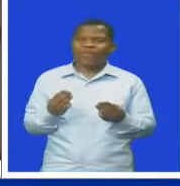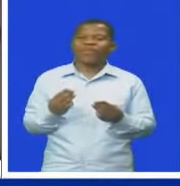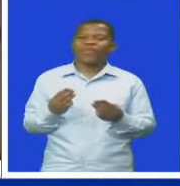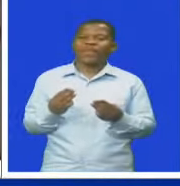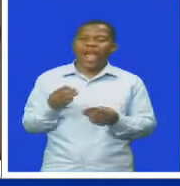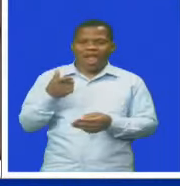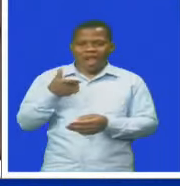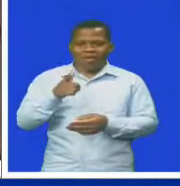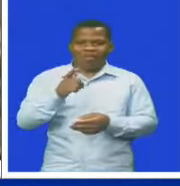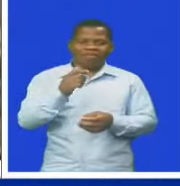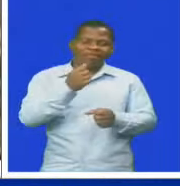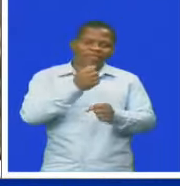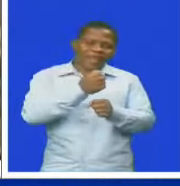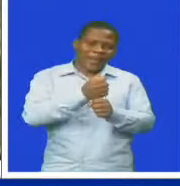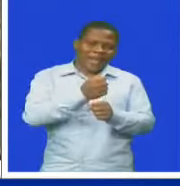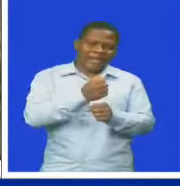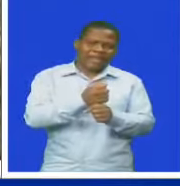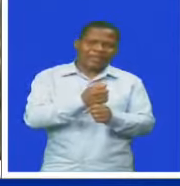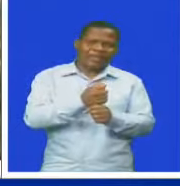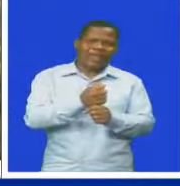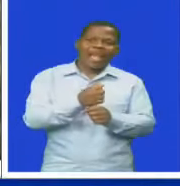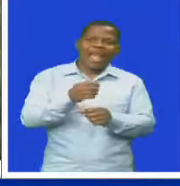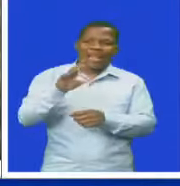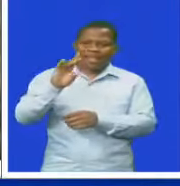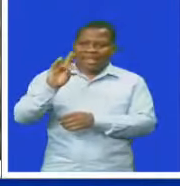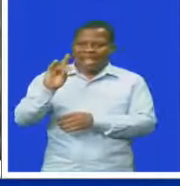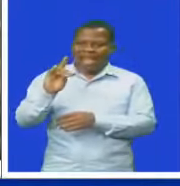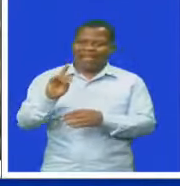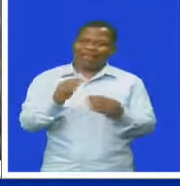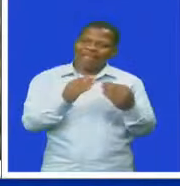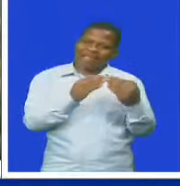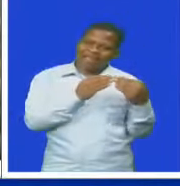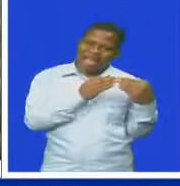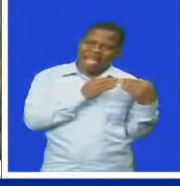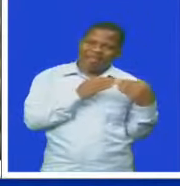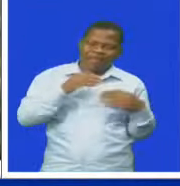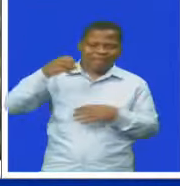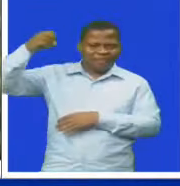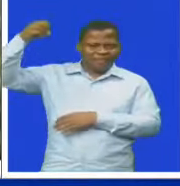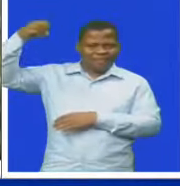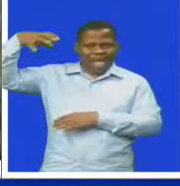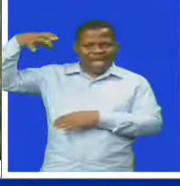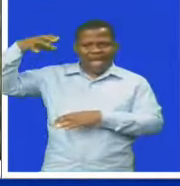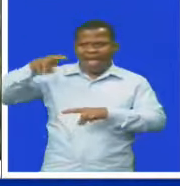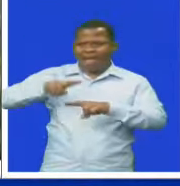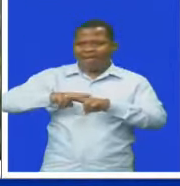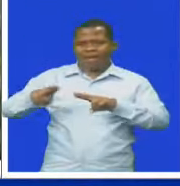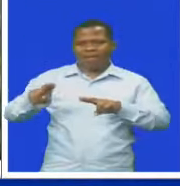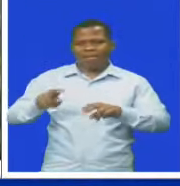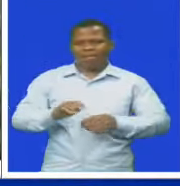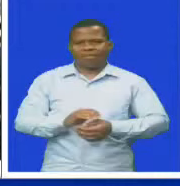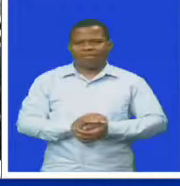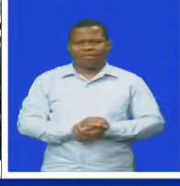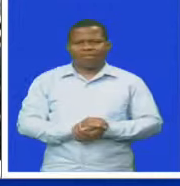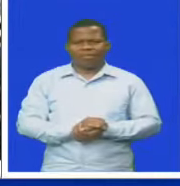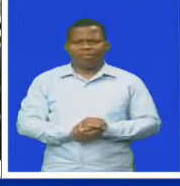lapho tita uthola umthundi khona eTindzabeni kubika Thembelihle Magutu atfombe ngithemba shaba